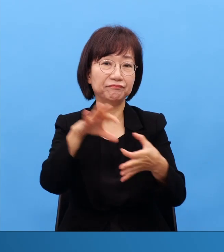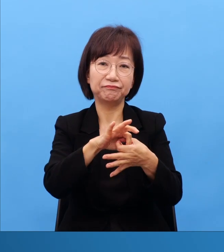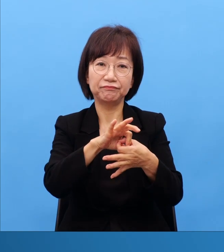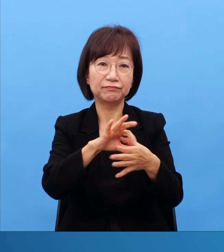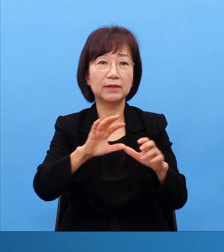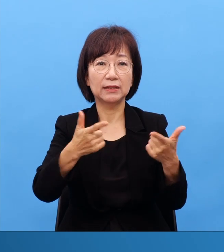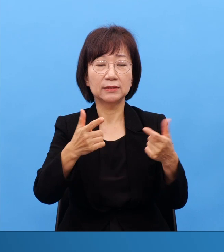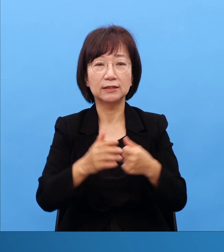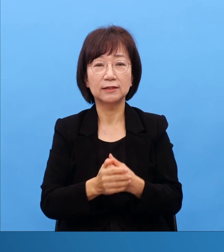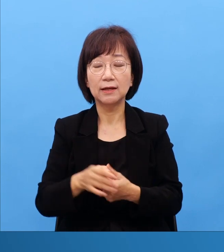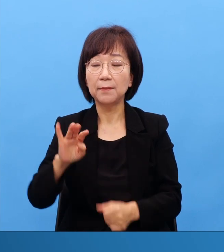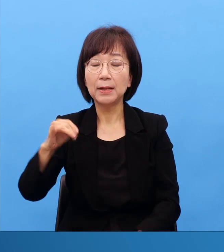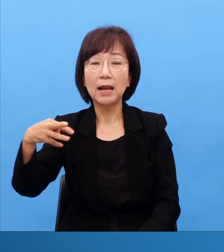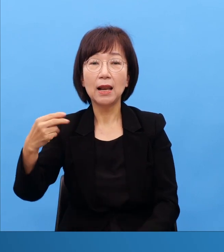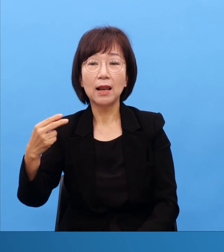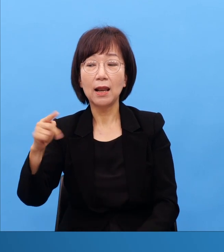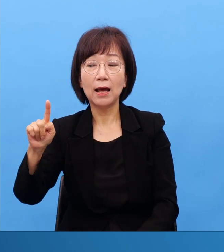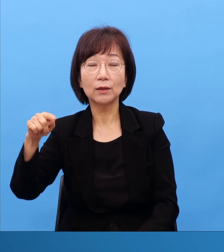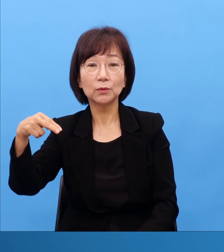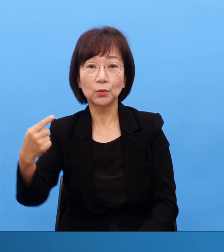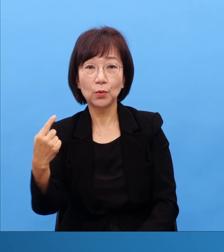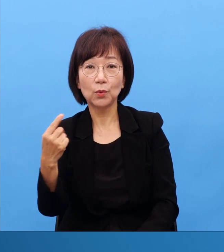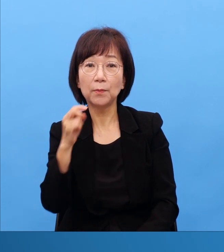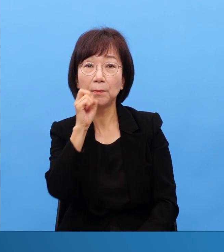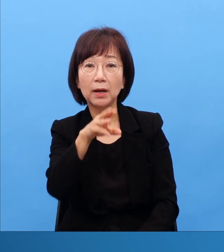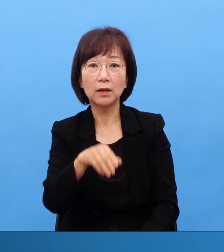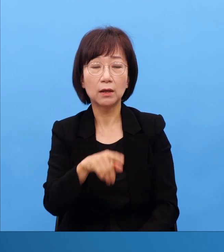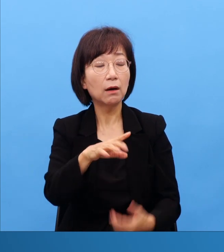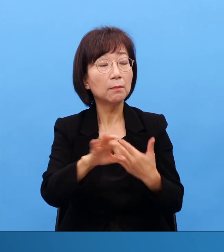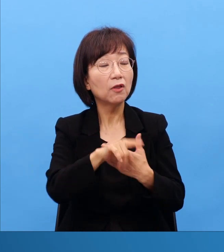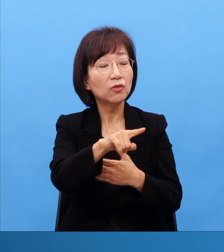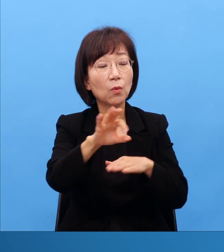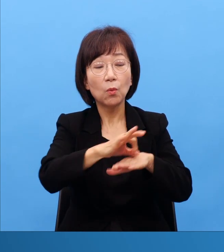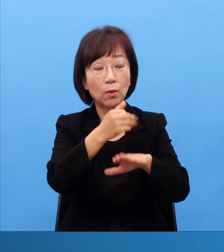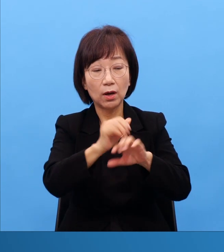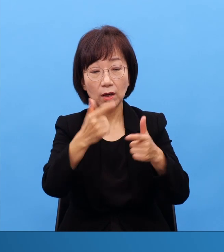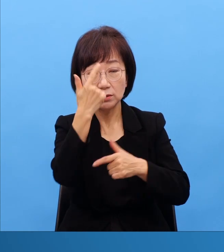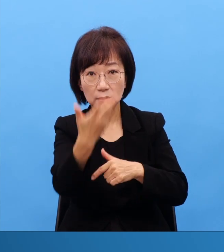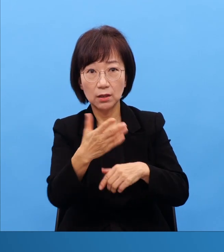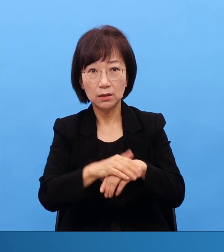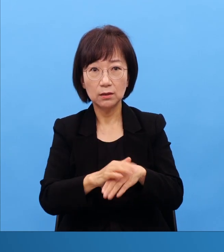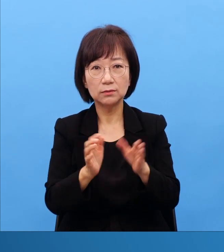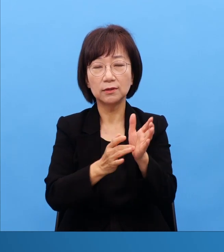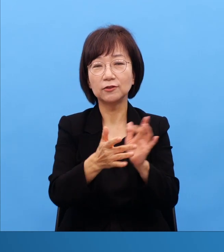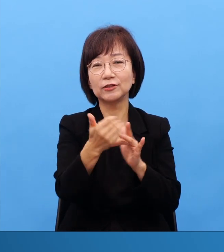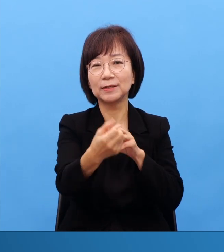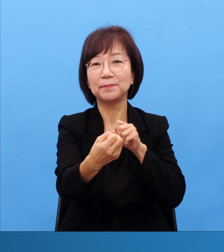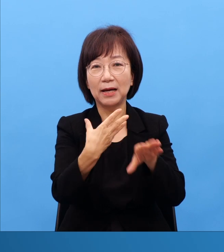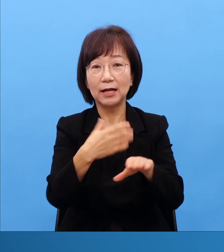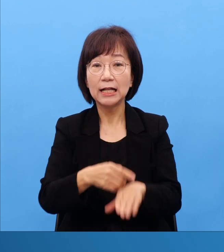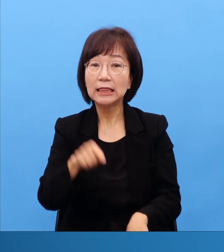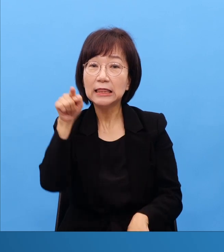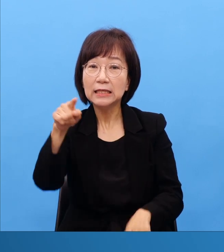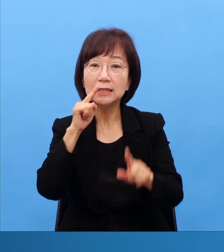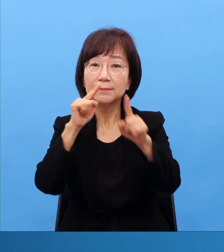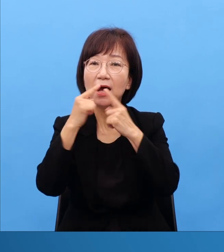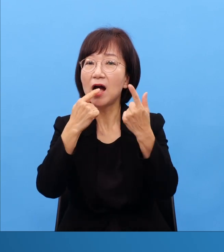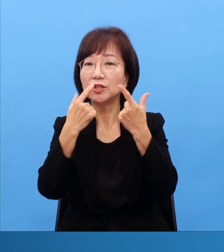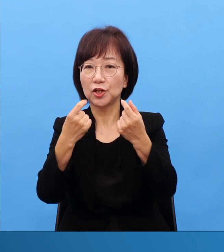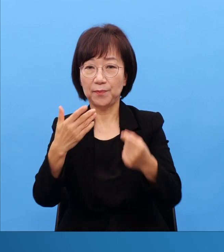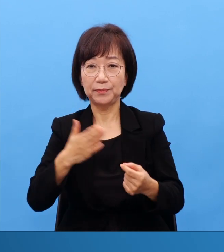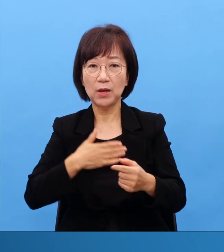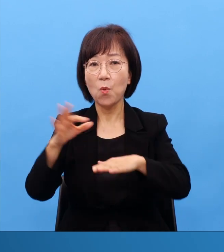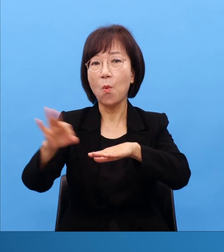아니니라. 빌라도가 이르되 그러면 내가 왕이 아니냐? 예수께서 대답하시되 내 말과 같이